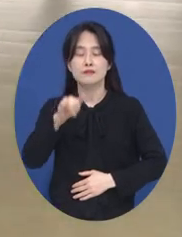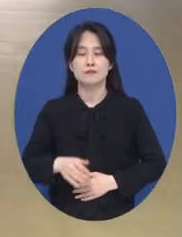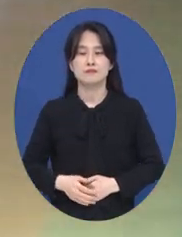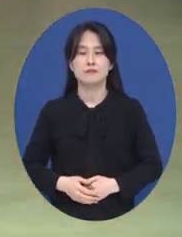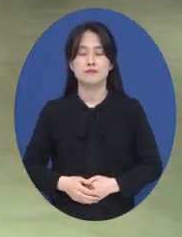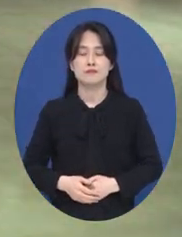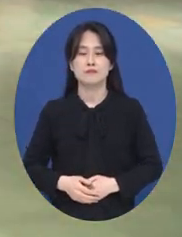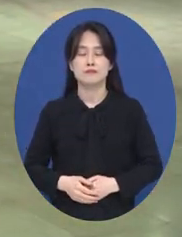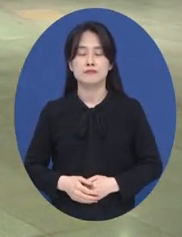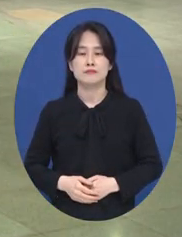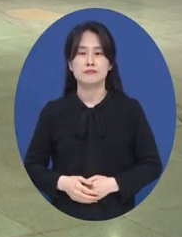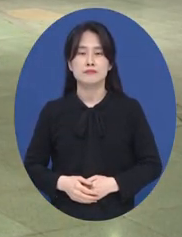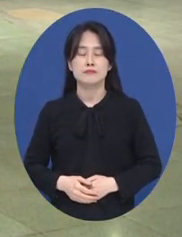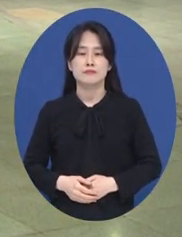경기 줄 tv 김태 입니다